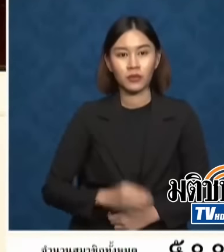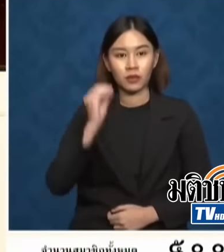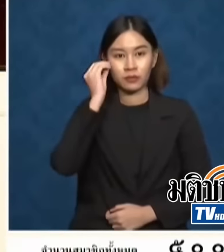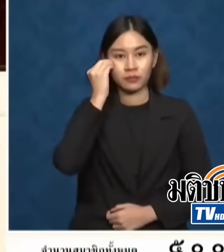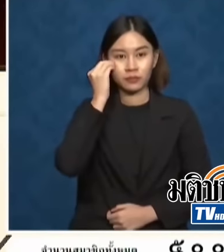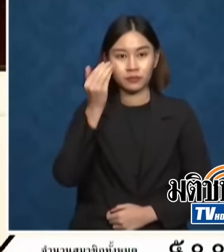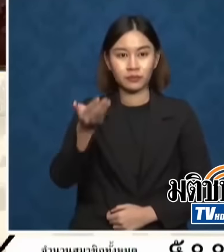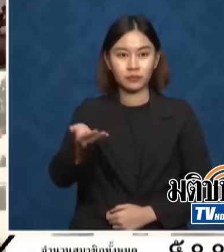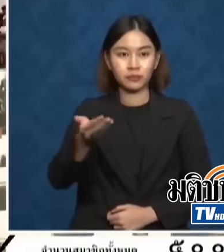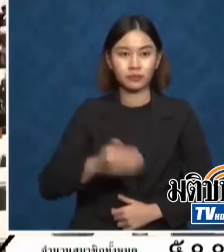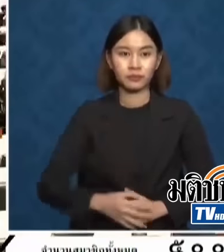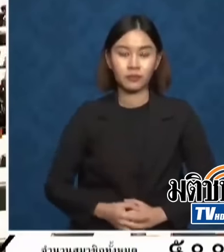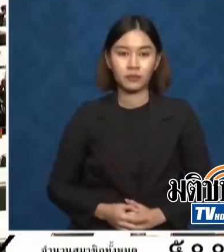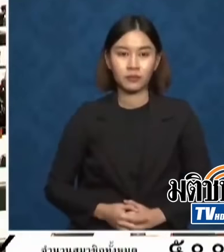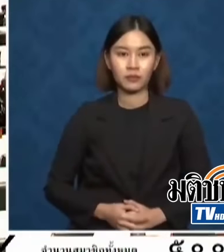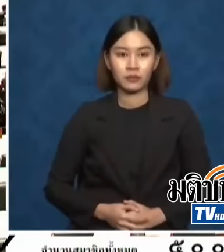น์เชิญครับ